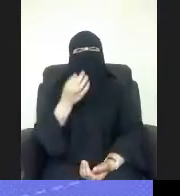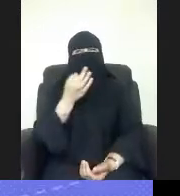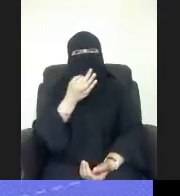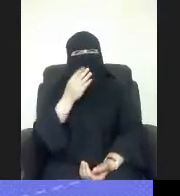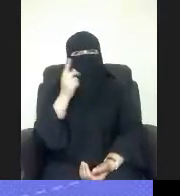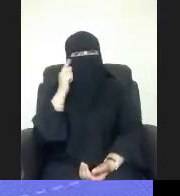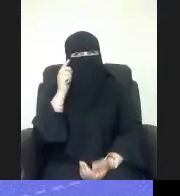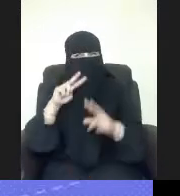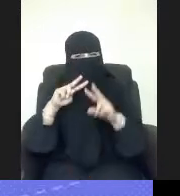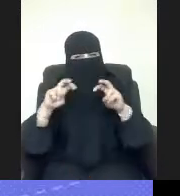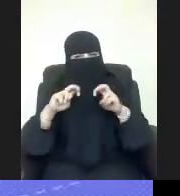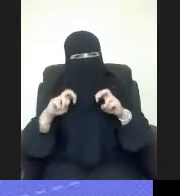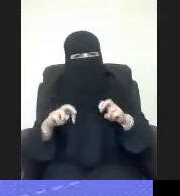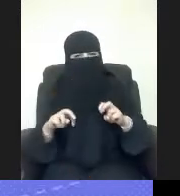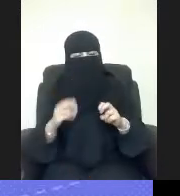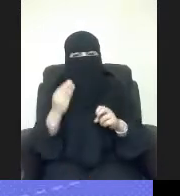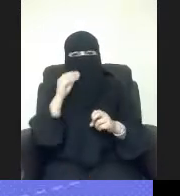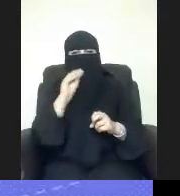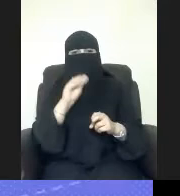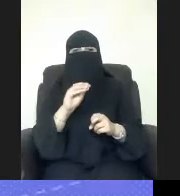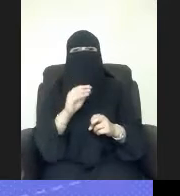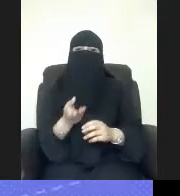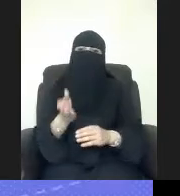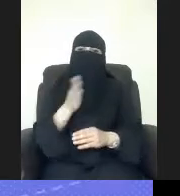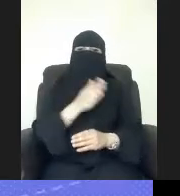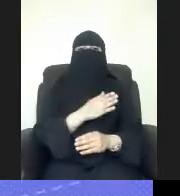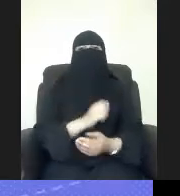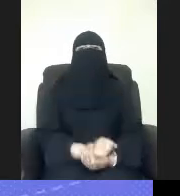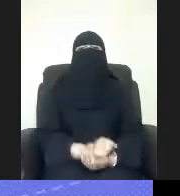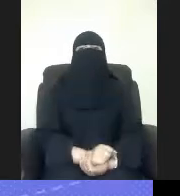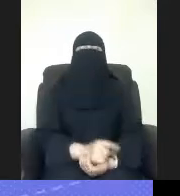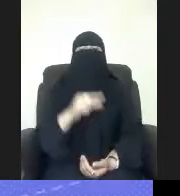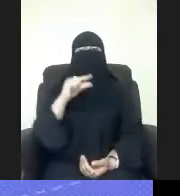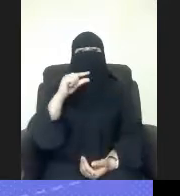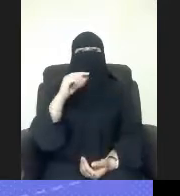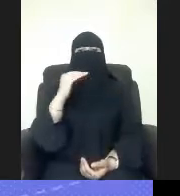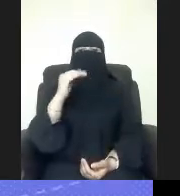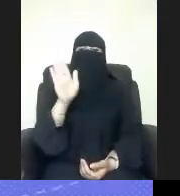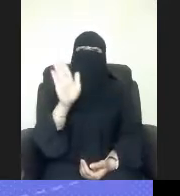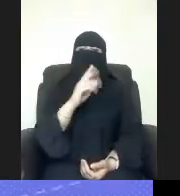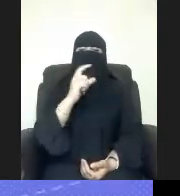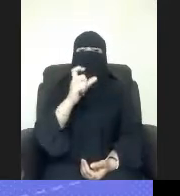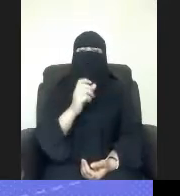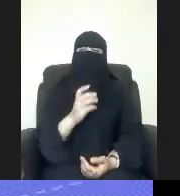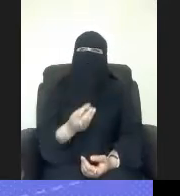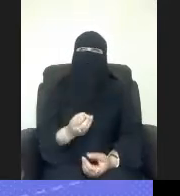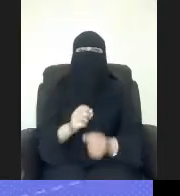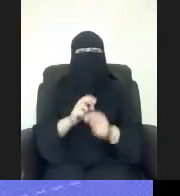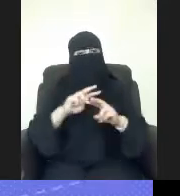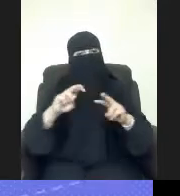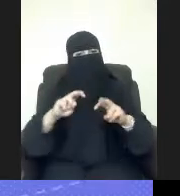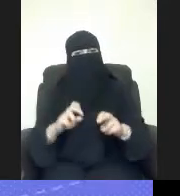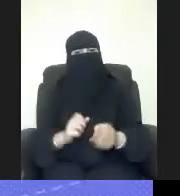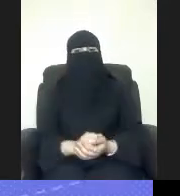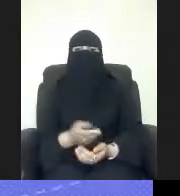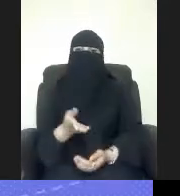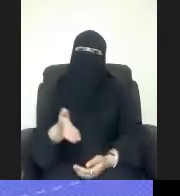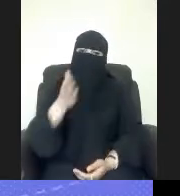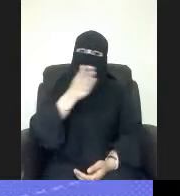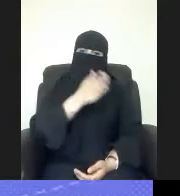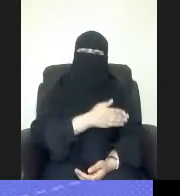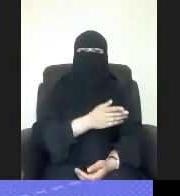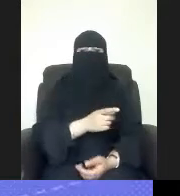توسع ويأخذها الدكتور حسن بتفصيل، وبعد ذلك الدكتورة تغريد تتكلم